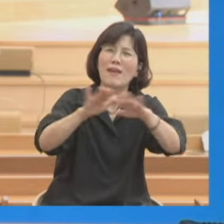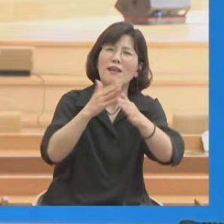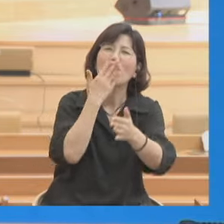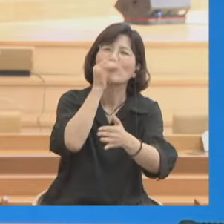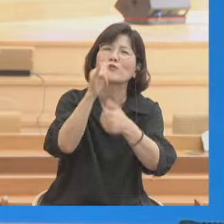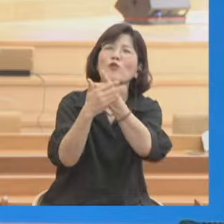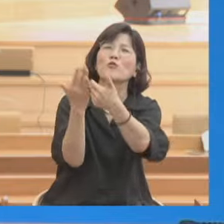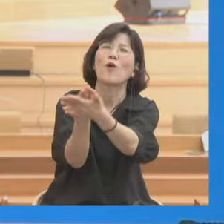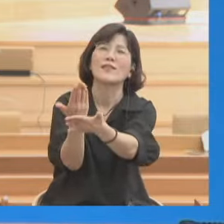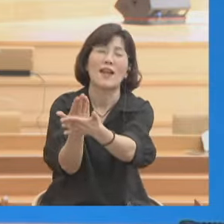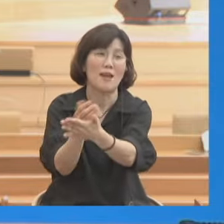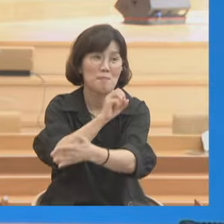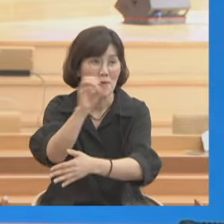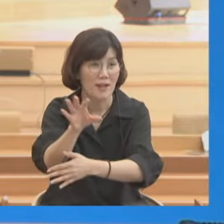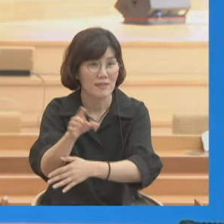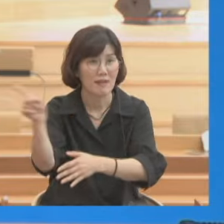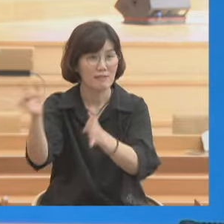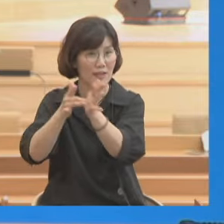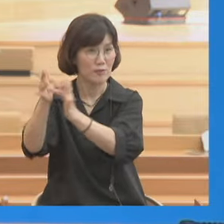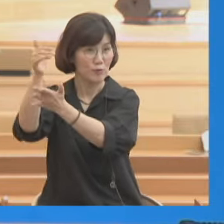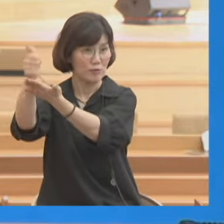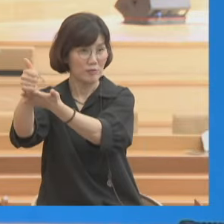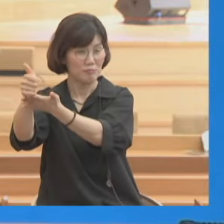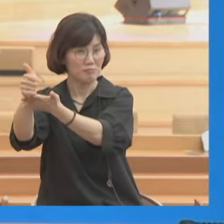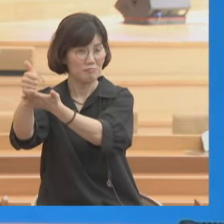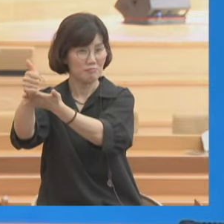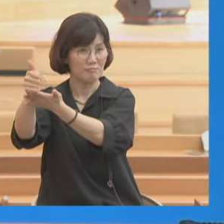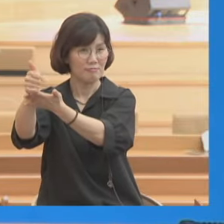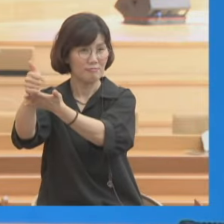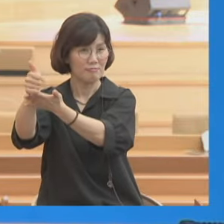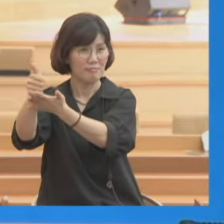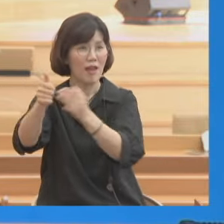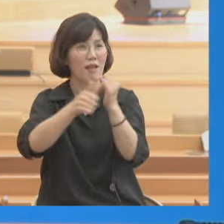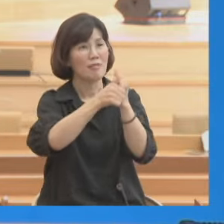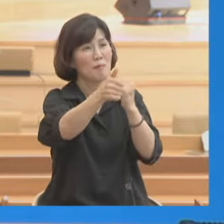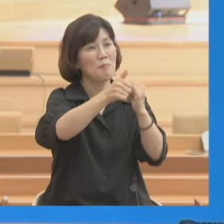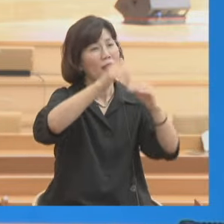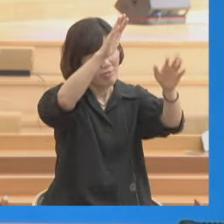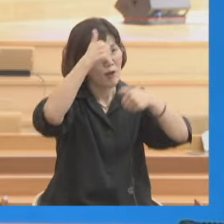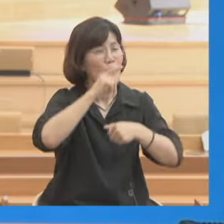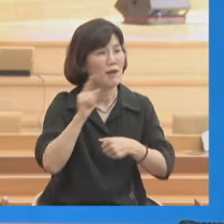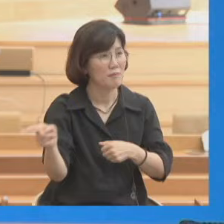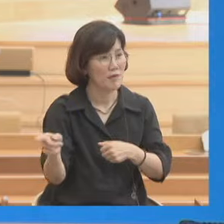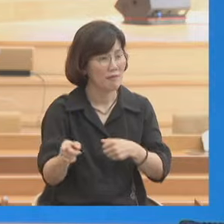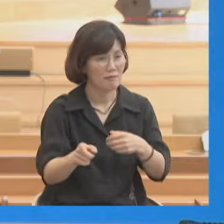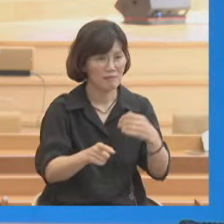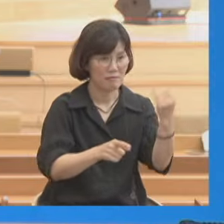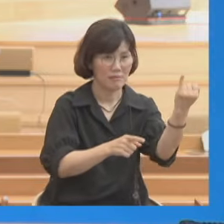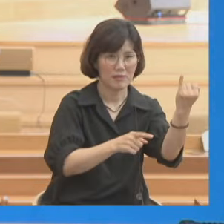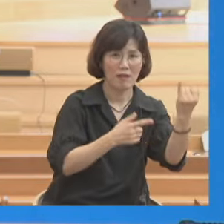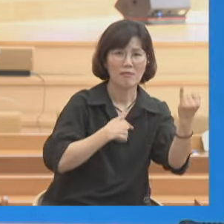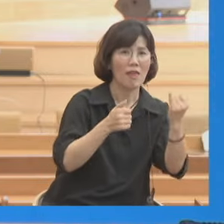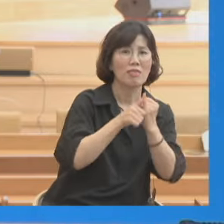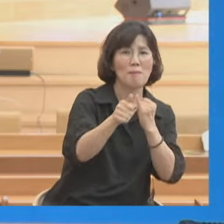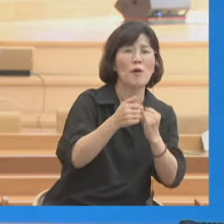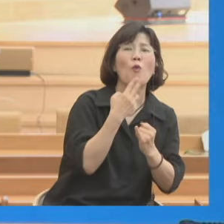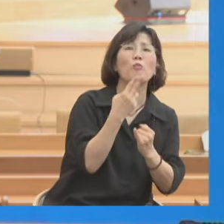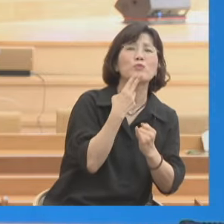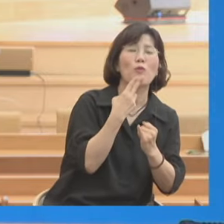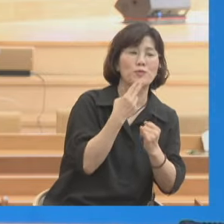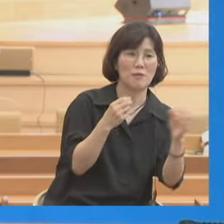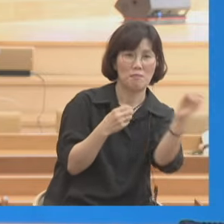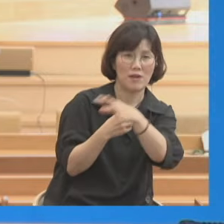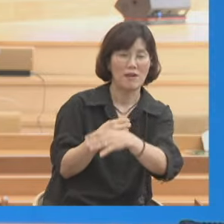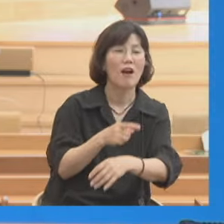요청을 했잖아요. 그랬더니 예수님이 가서 네 남편을 데리고 오래. 여인이 남편 없다고 그렇게 말하니까 예수님이 네가